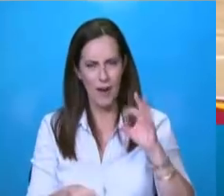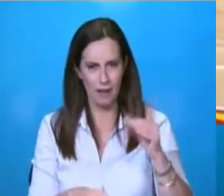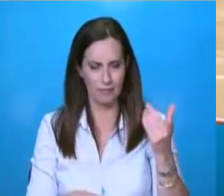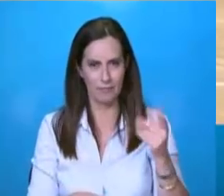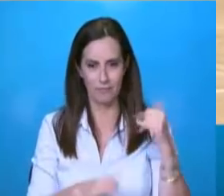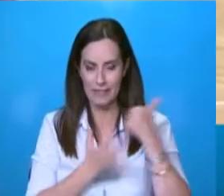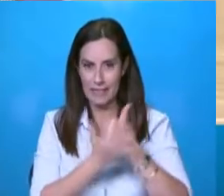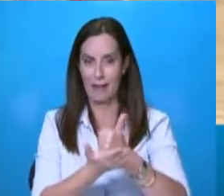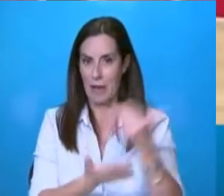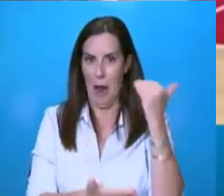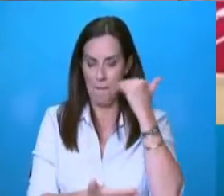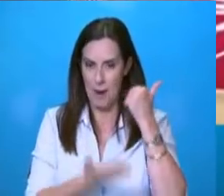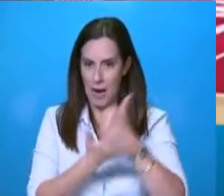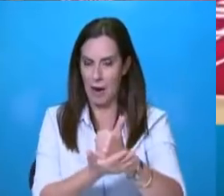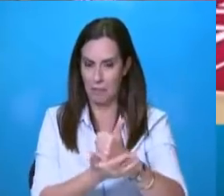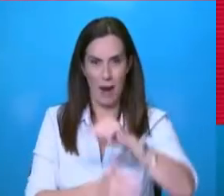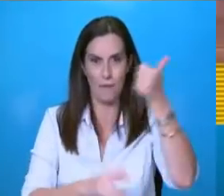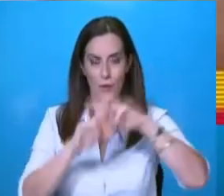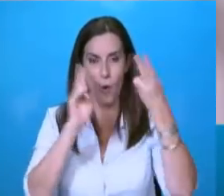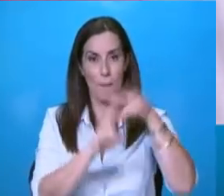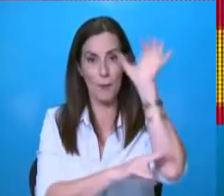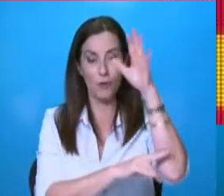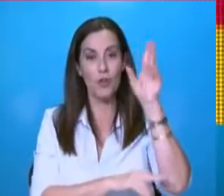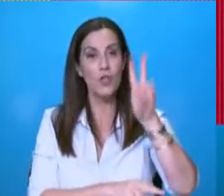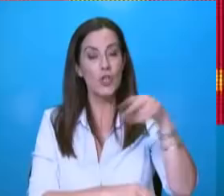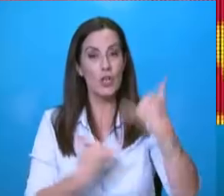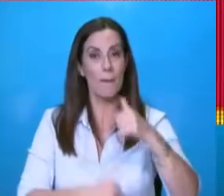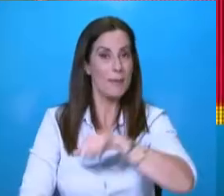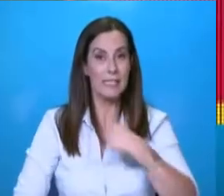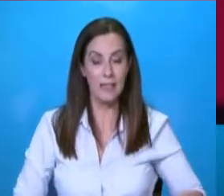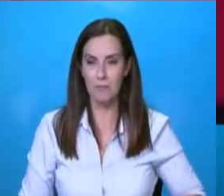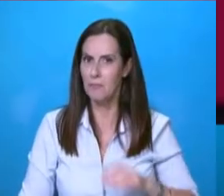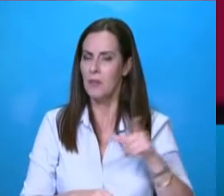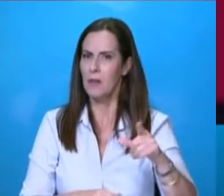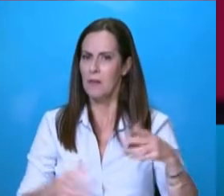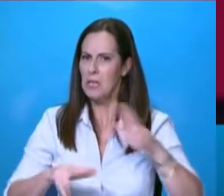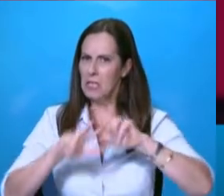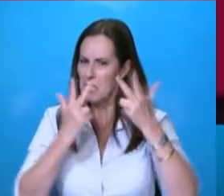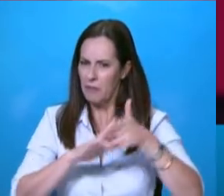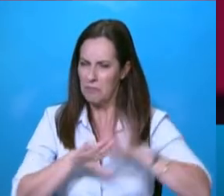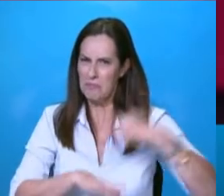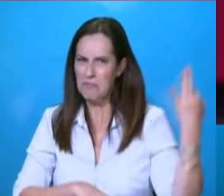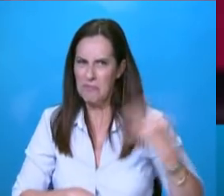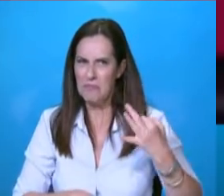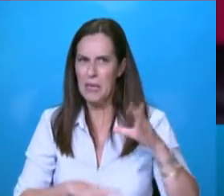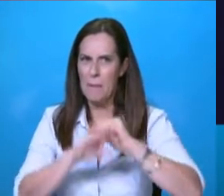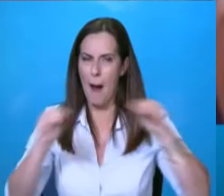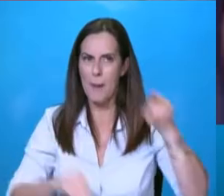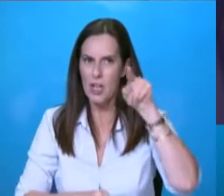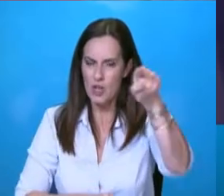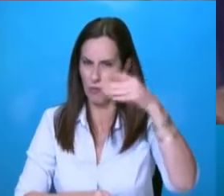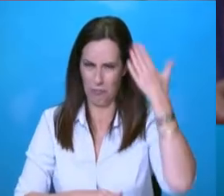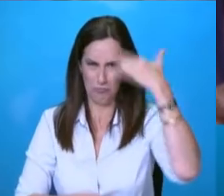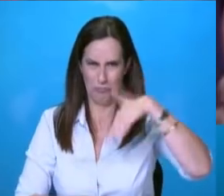לייצג את האימפריה האמריקנית באליפות העולם בכדורסל שנערכת בסין. מצד אחד צוות מקצועי משובח בראשותו של המאמן גרג